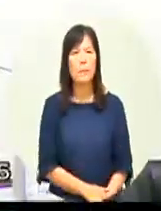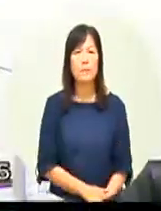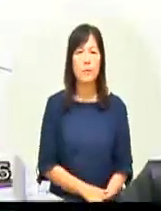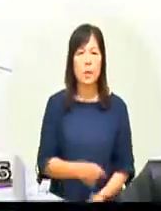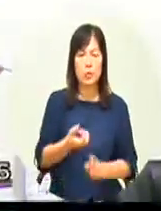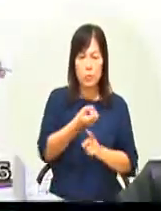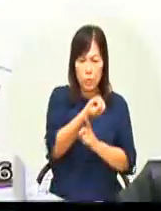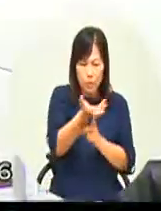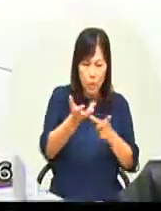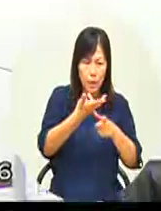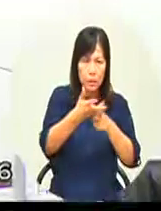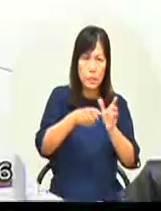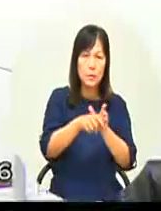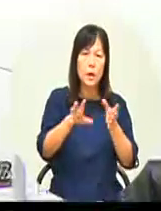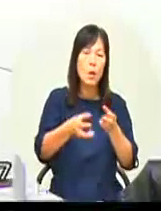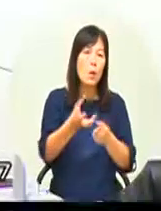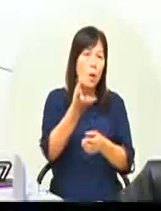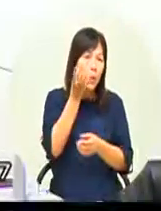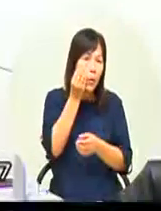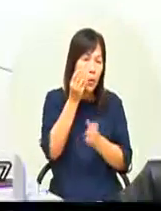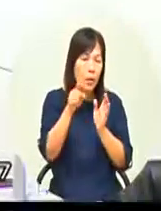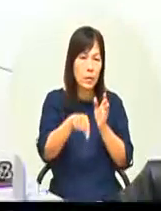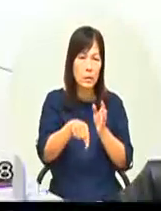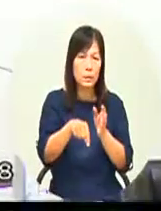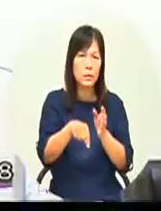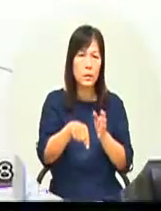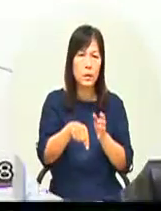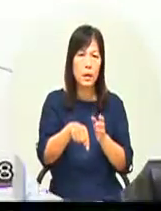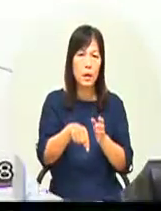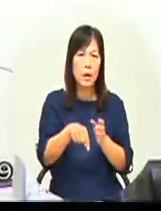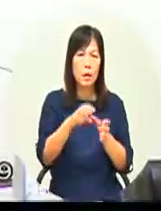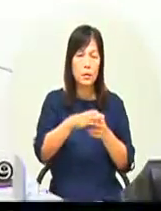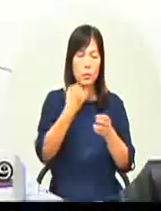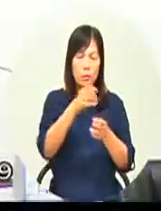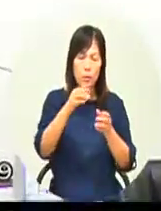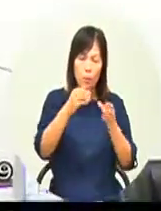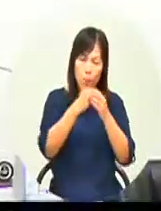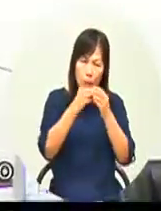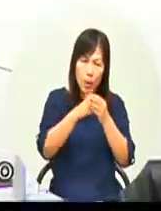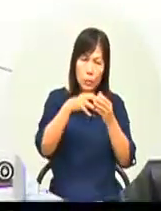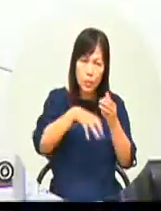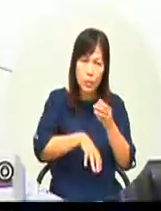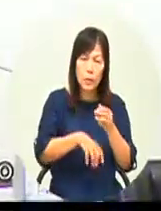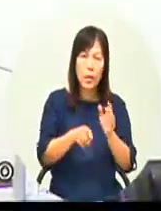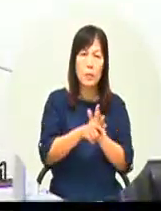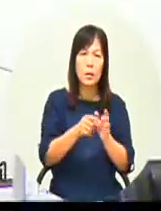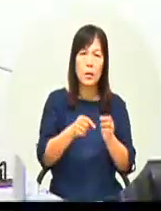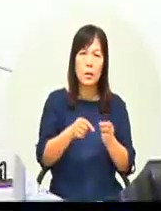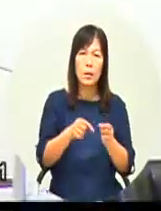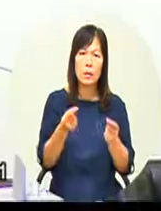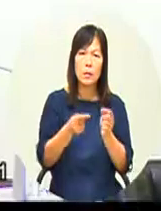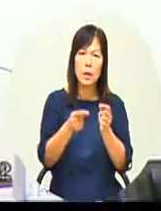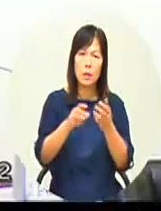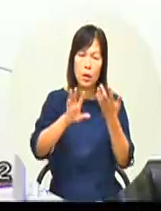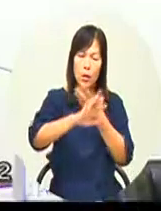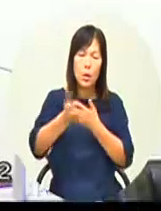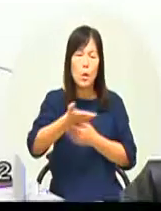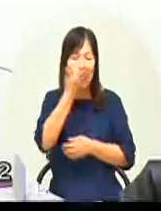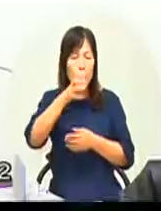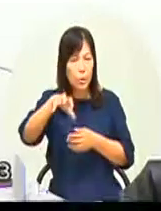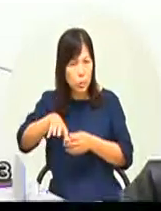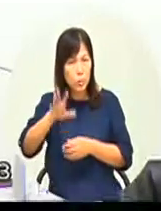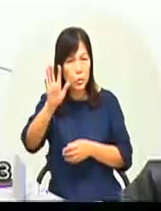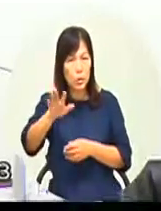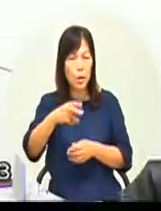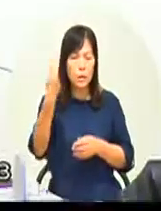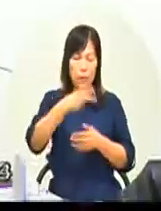池潭的一个观光的一个产业的一个套装，是它的除了它的一个旅游中心，再来